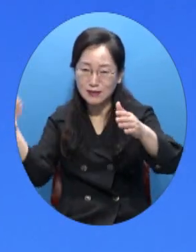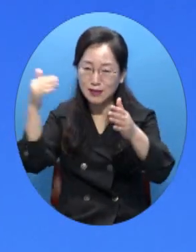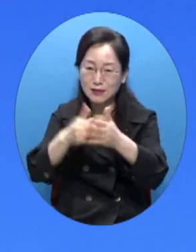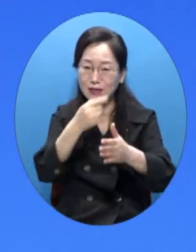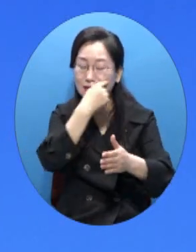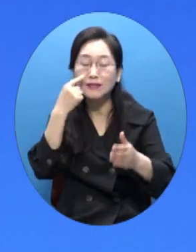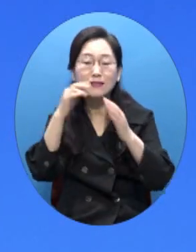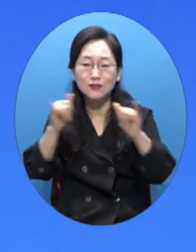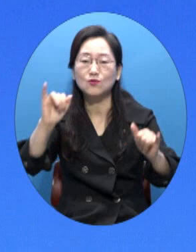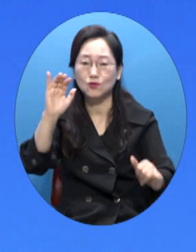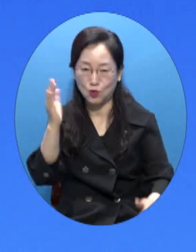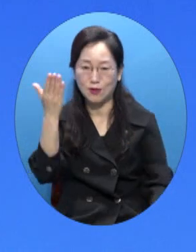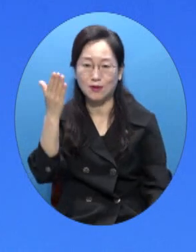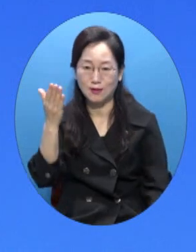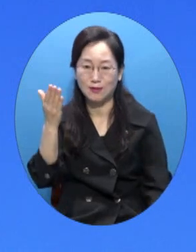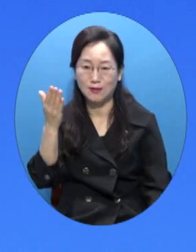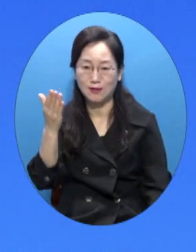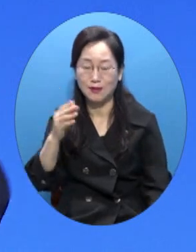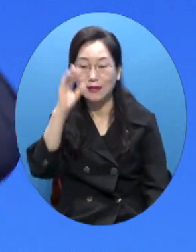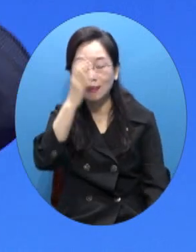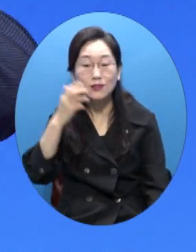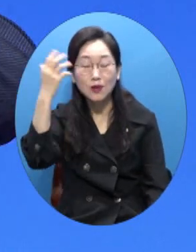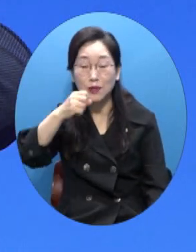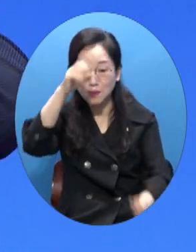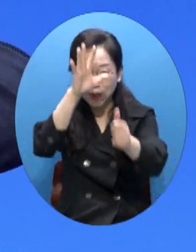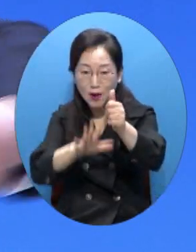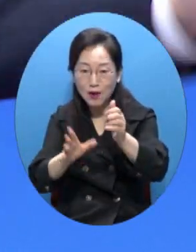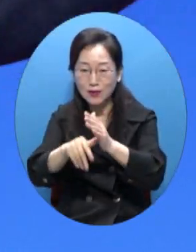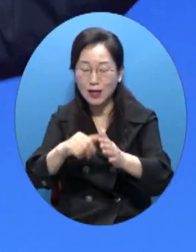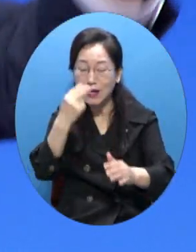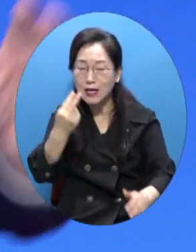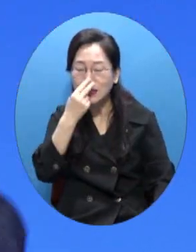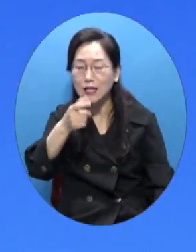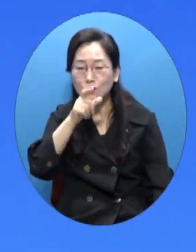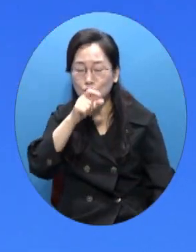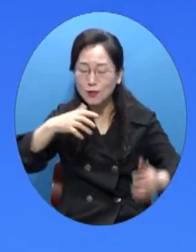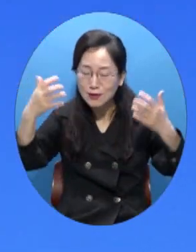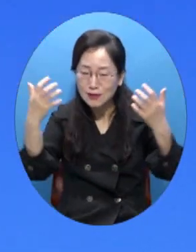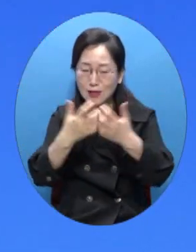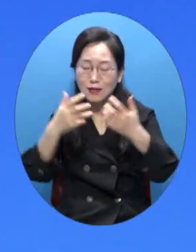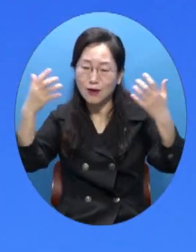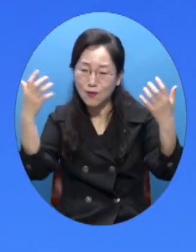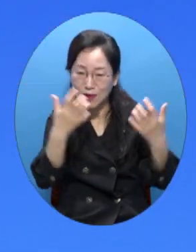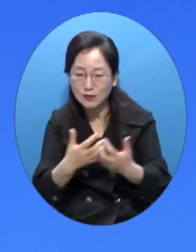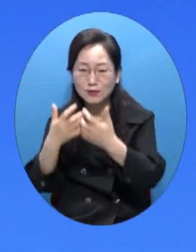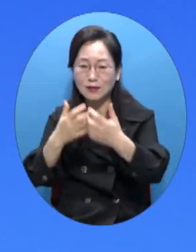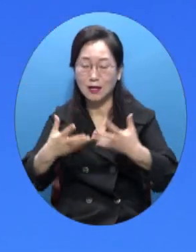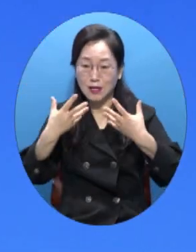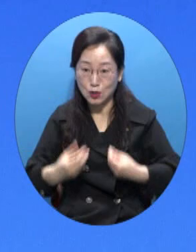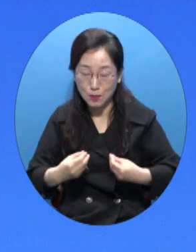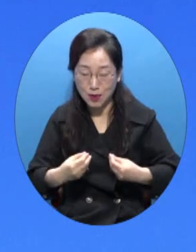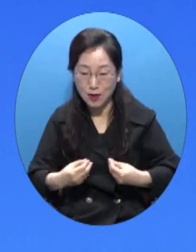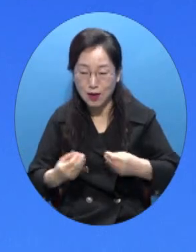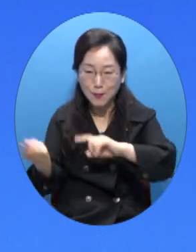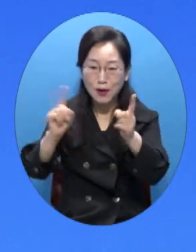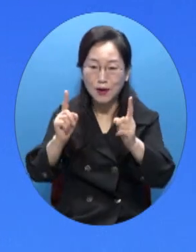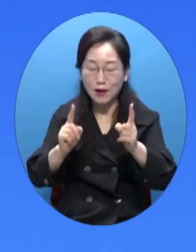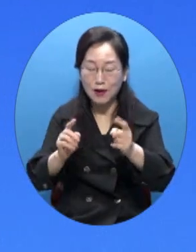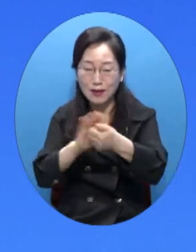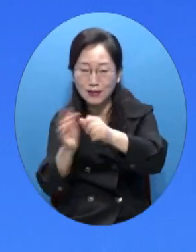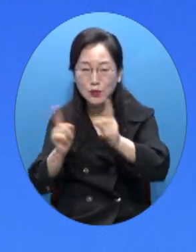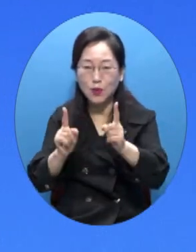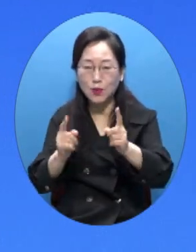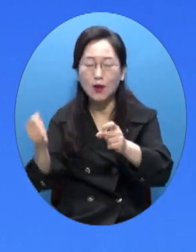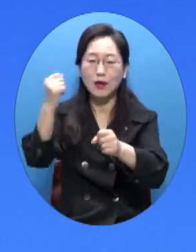증인이 되리라. 성령이 임할 때 성령의 생수가 온 세상을 뒤엎어서 절망에 처한 사람들을 살려내고 치료하고